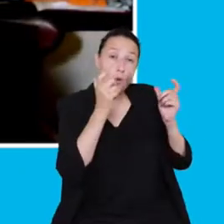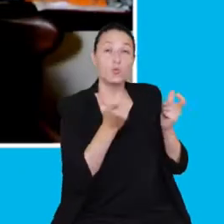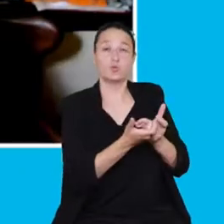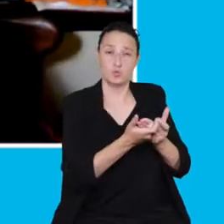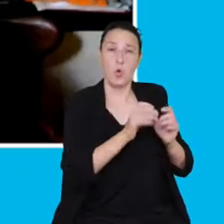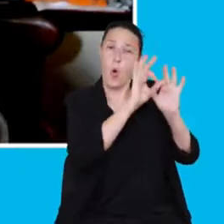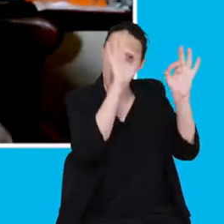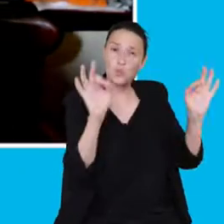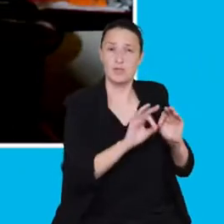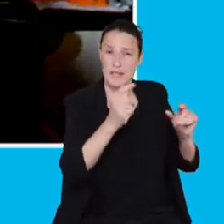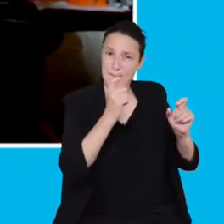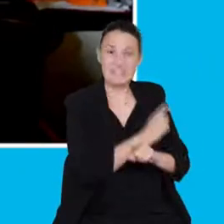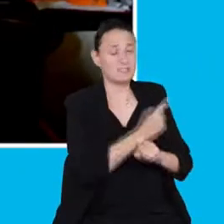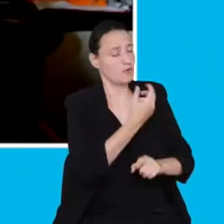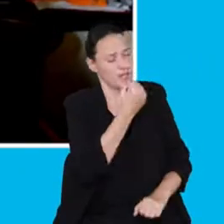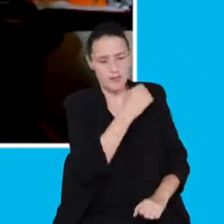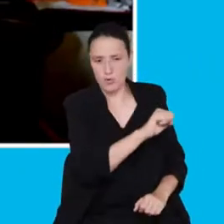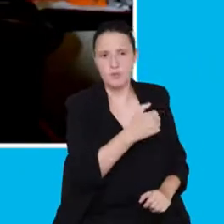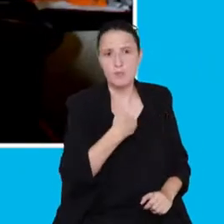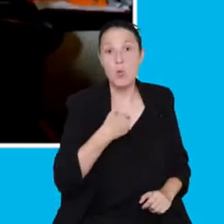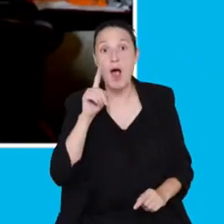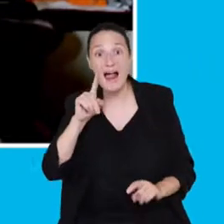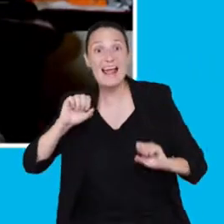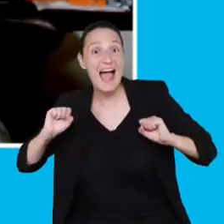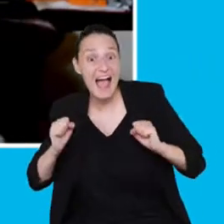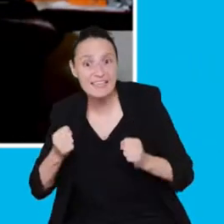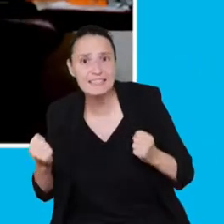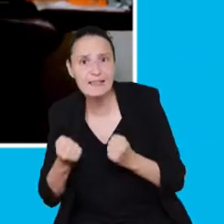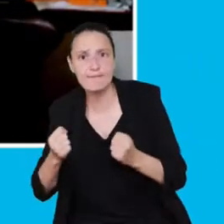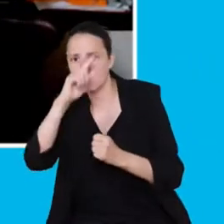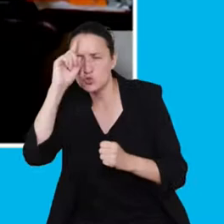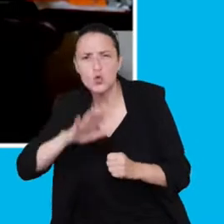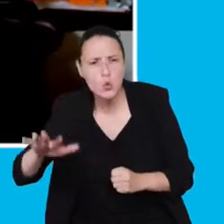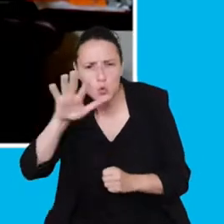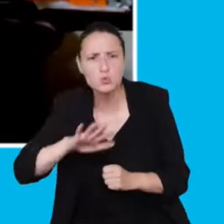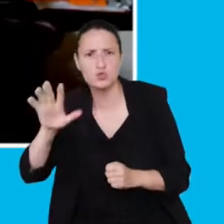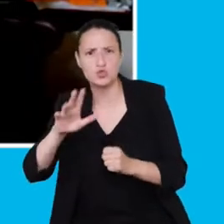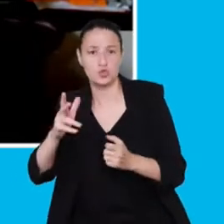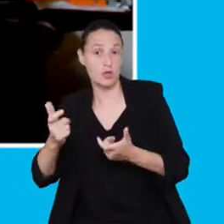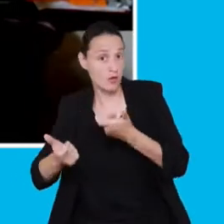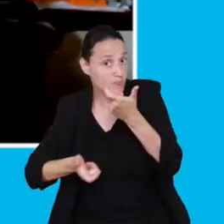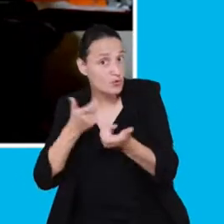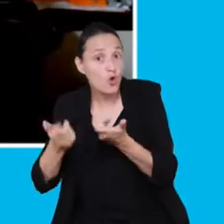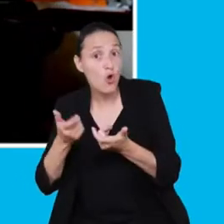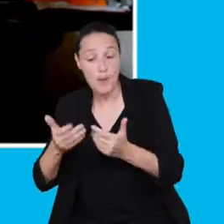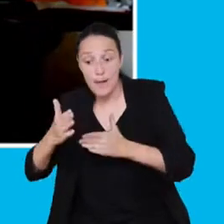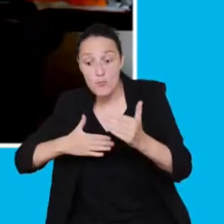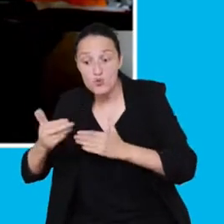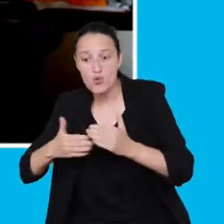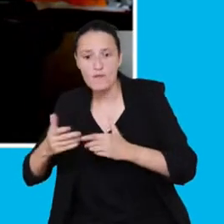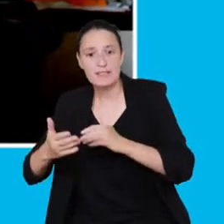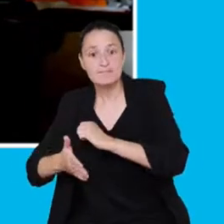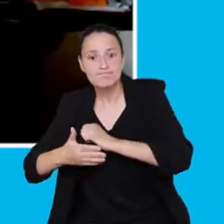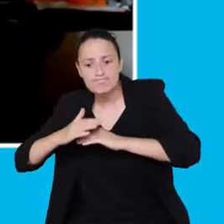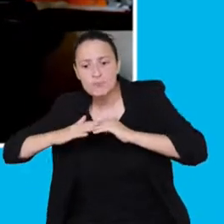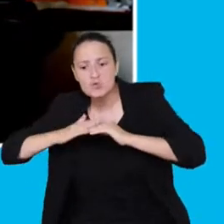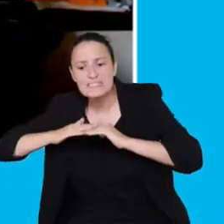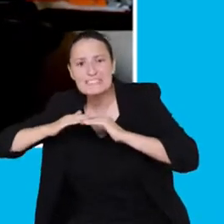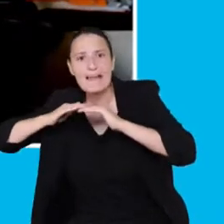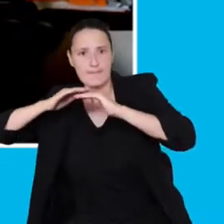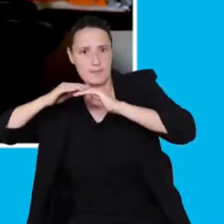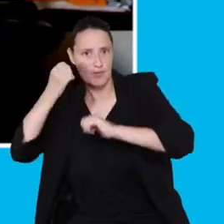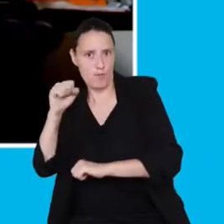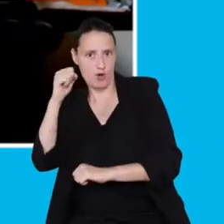był niedemokratyczny, to jednak aktywność tych ludzi tworzyła, że tak powiem, strukturę demokratyczną